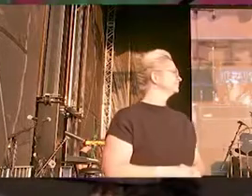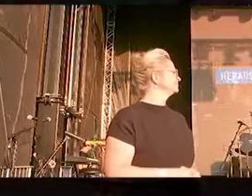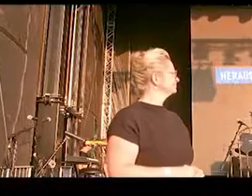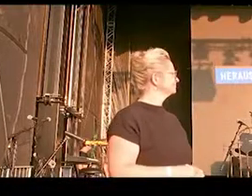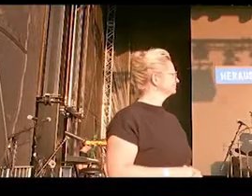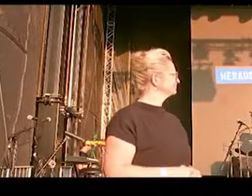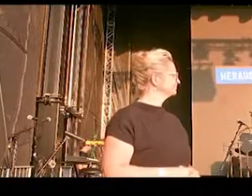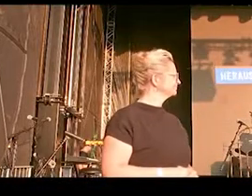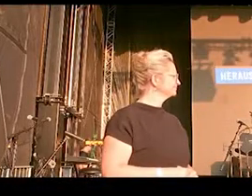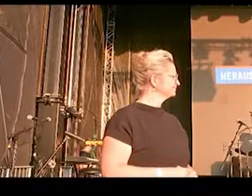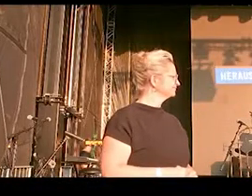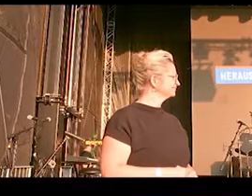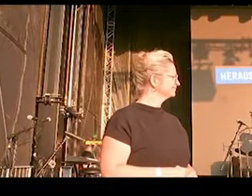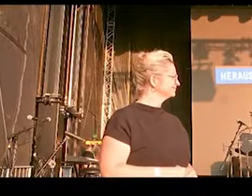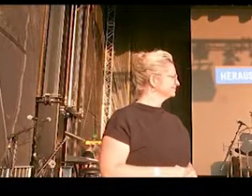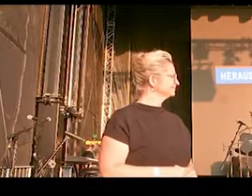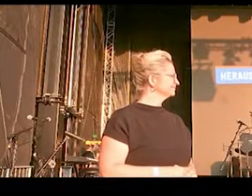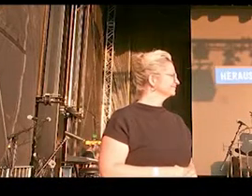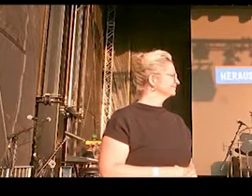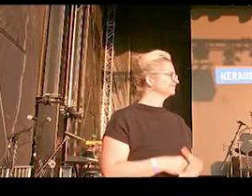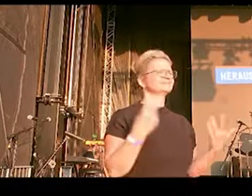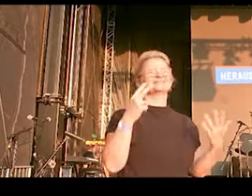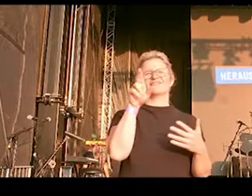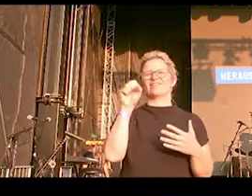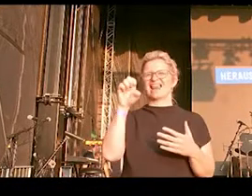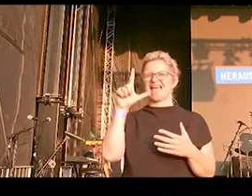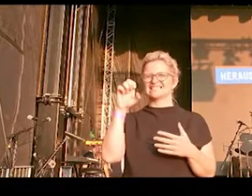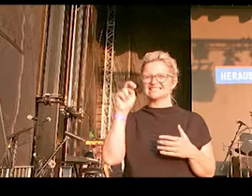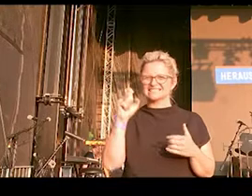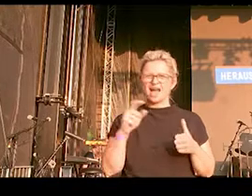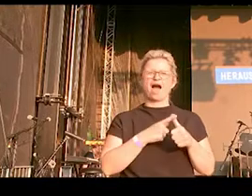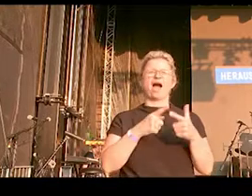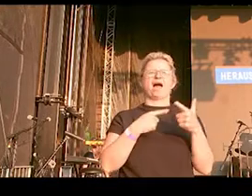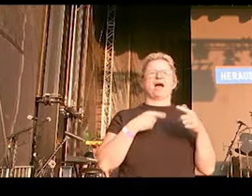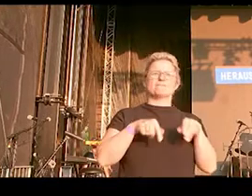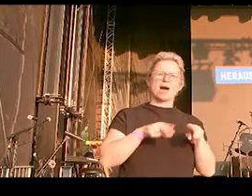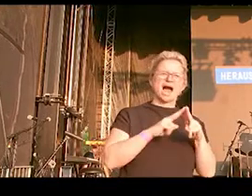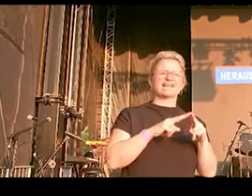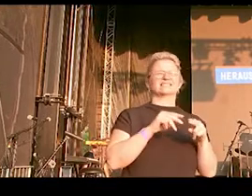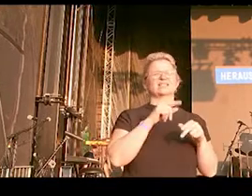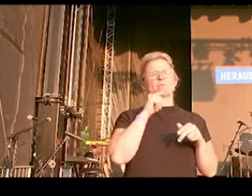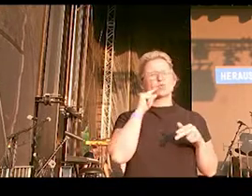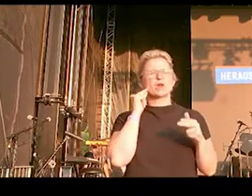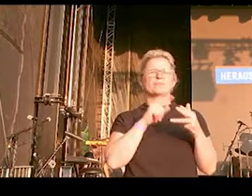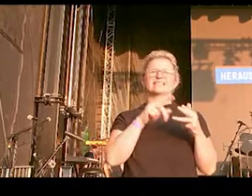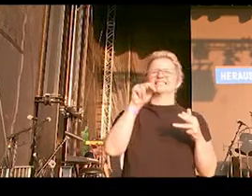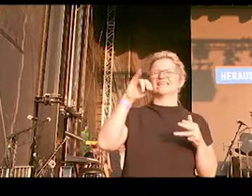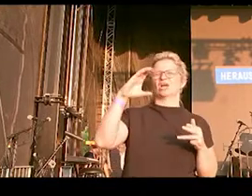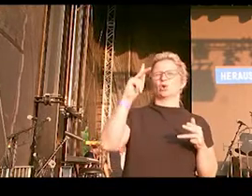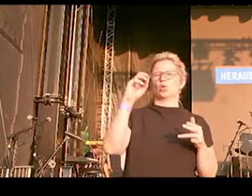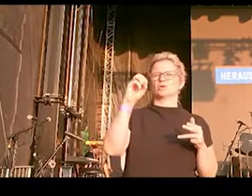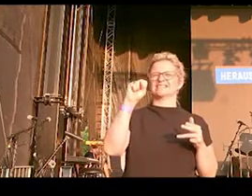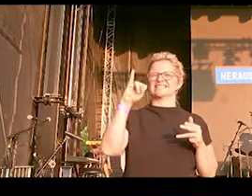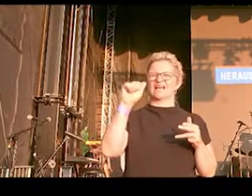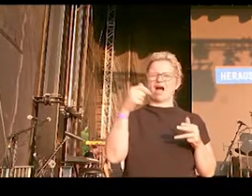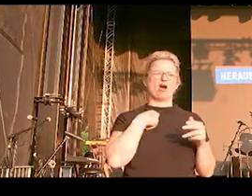Valencia, ja, wohnen geht alle an, genau. Valencia, Berlin, Paris, Budapest oder Nikosia. Wie in so